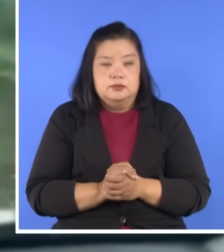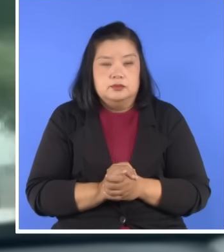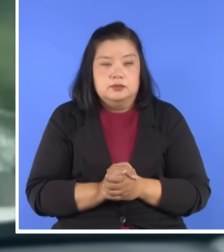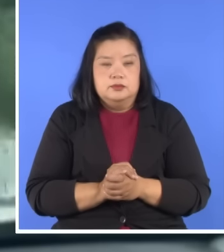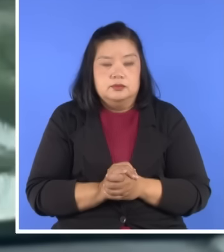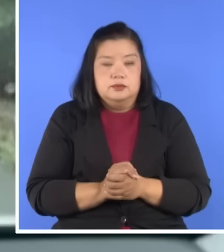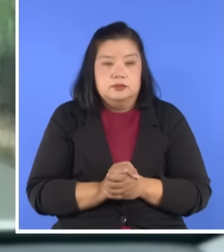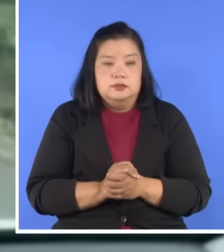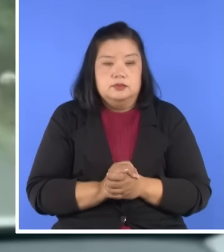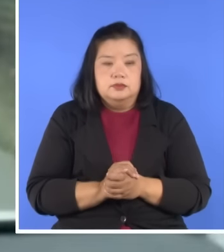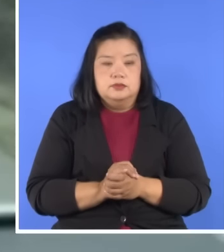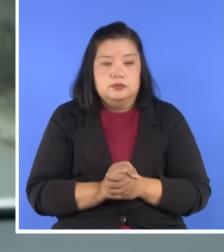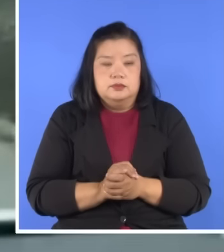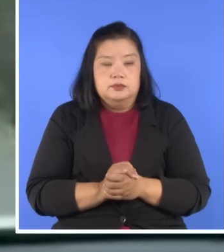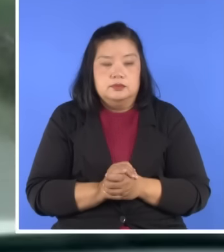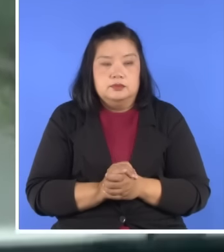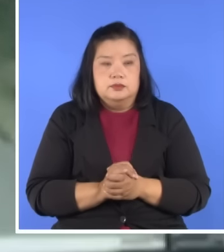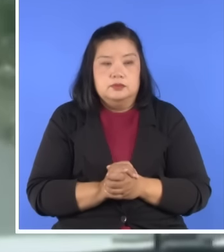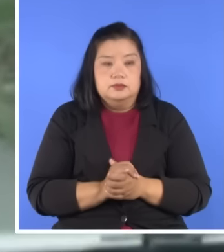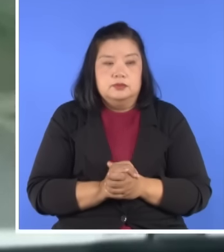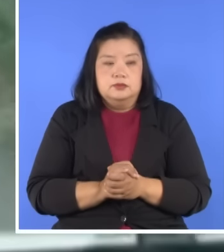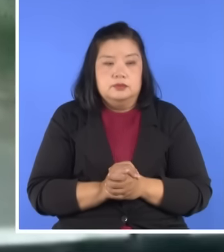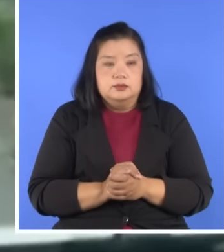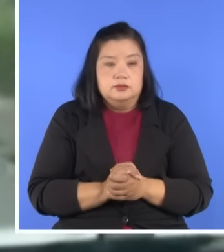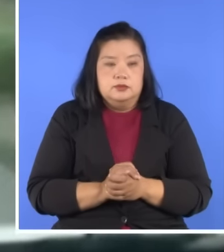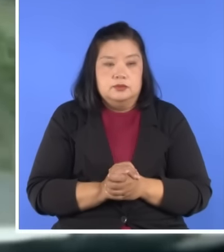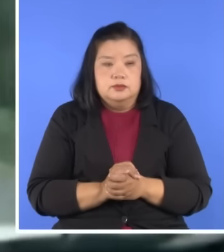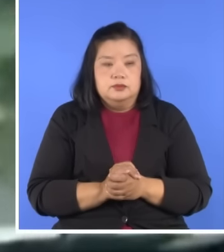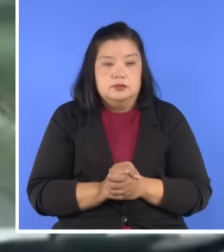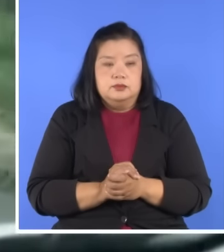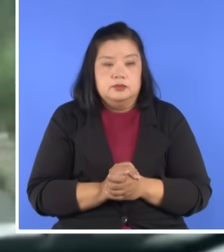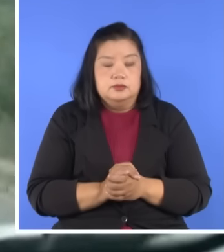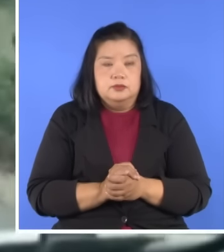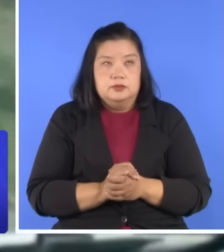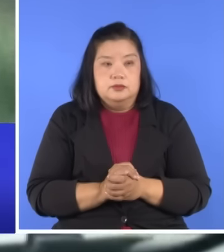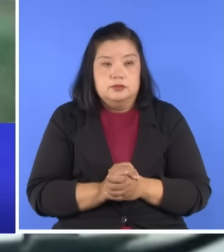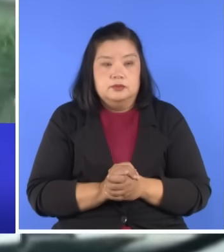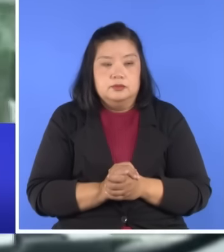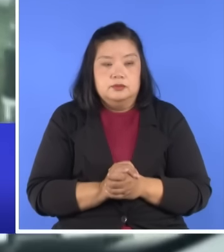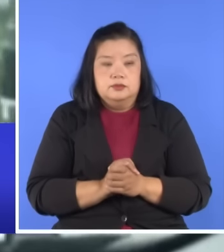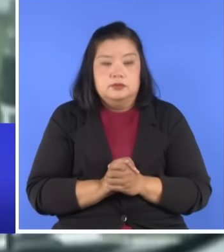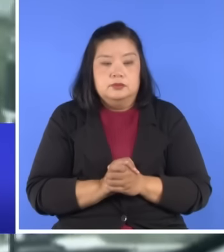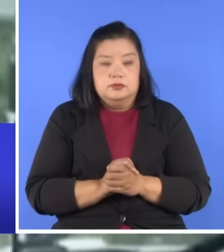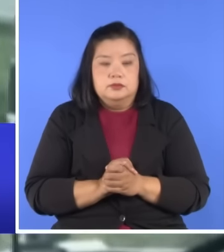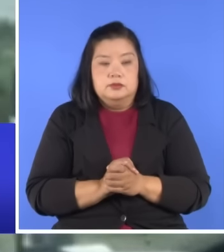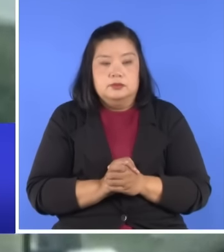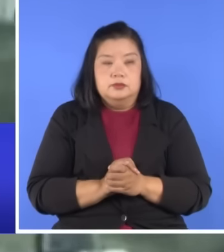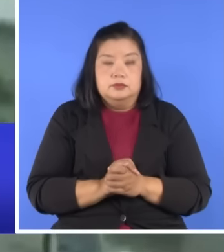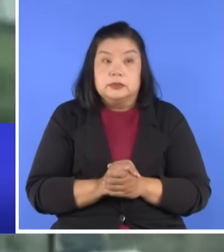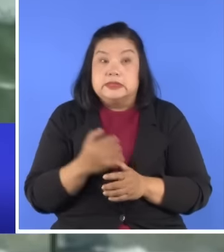ครับหนด้วยชิซ้ายหน่อยครับเราก็จะได้ยินเสียงทั้งลก